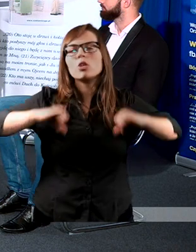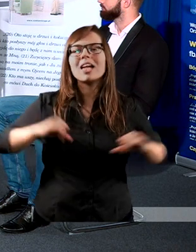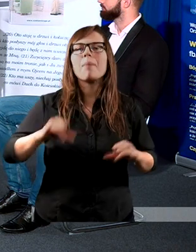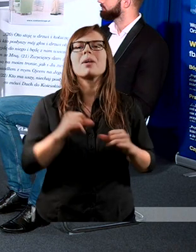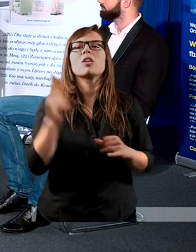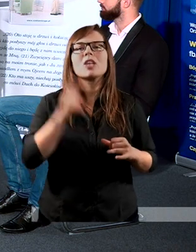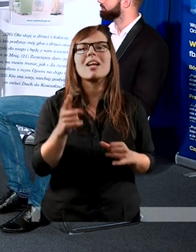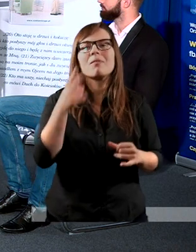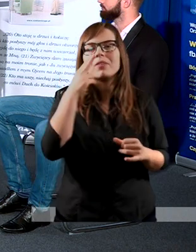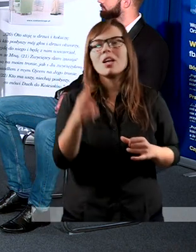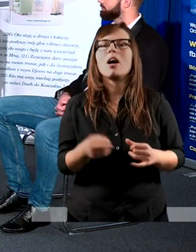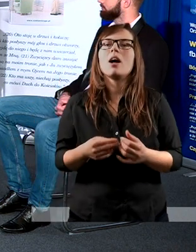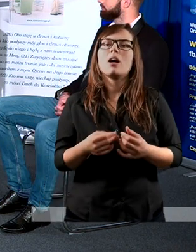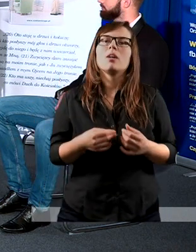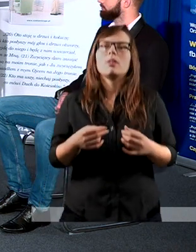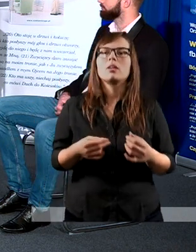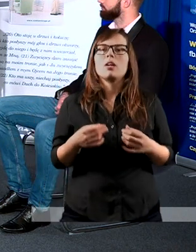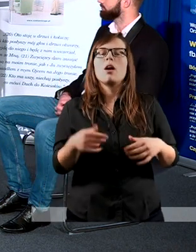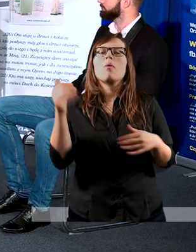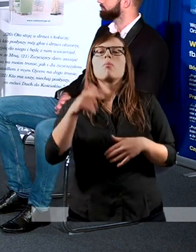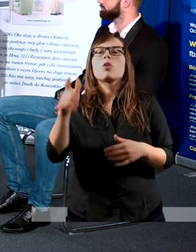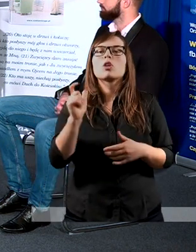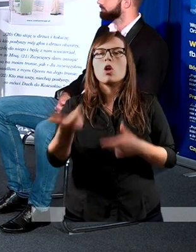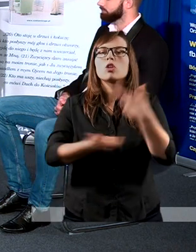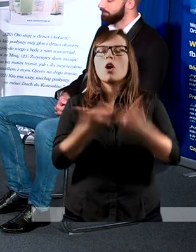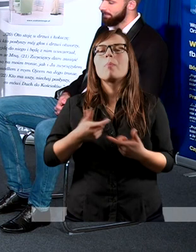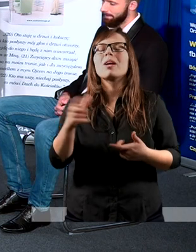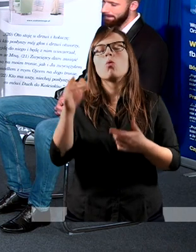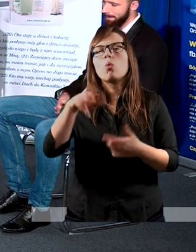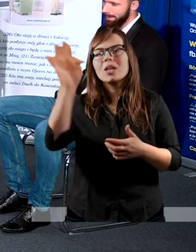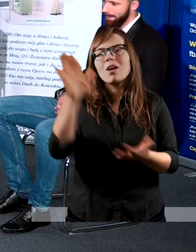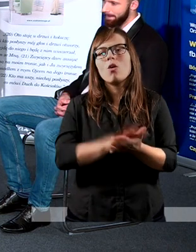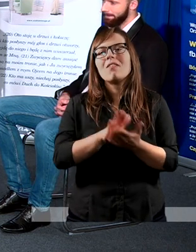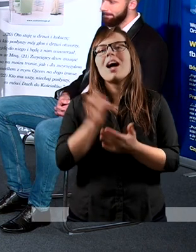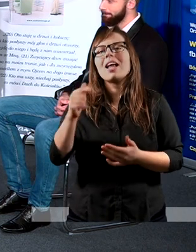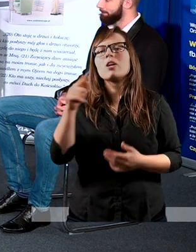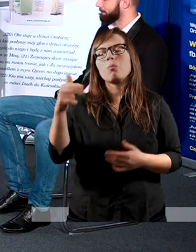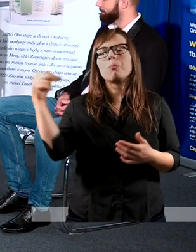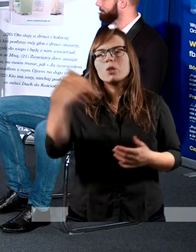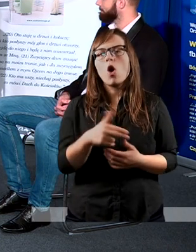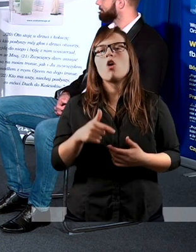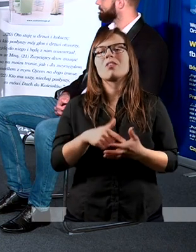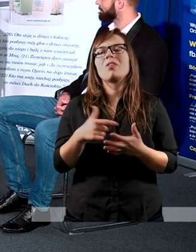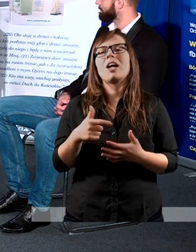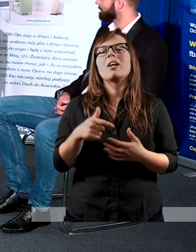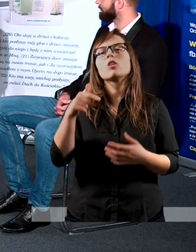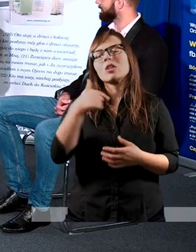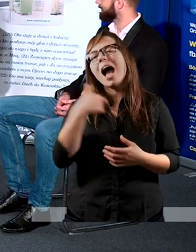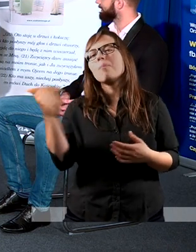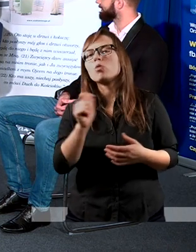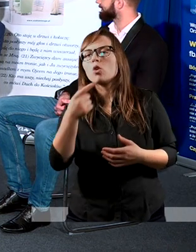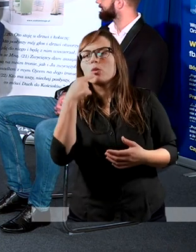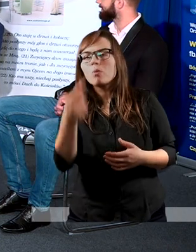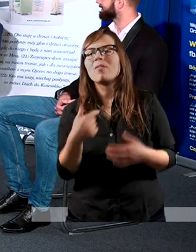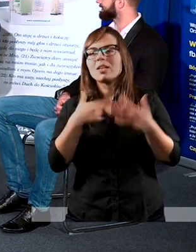to czasami wynika i przez lata może szukasz tej ścieżki, nagle trafiasz na właściwą falę i to przychodzi. Karolina... Wojtek, nie, to ja muszę